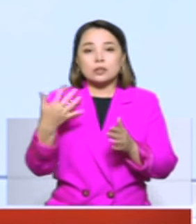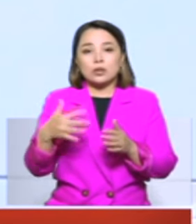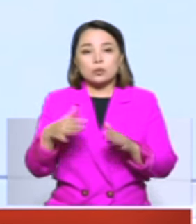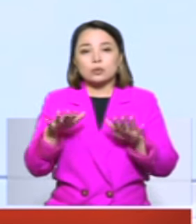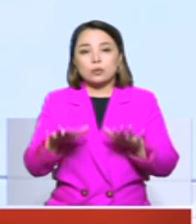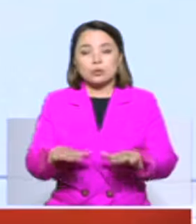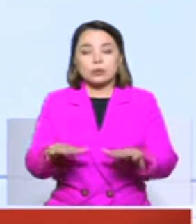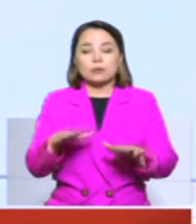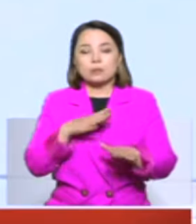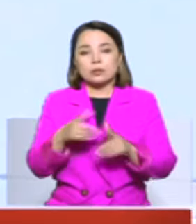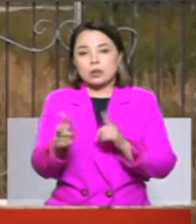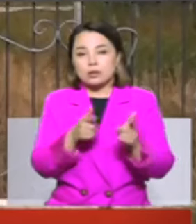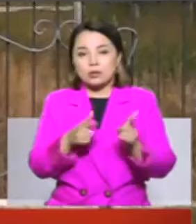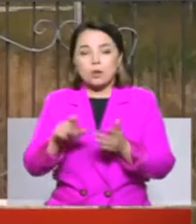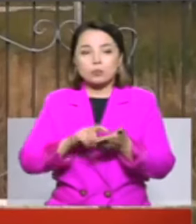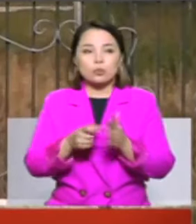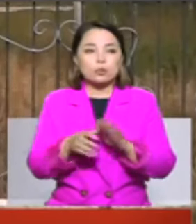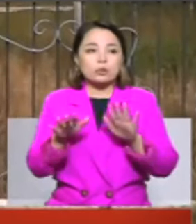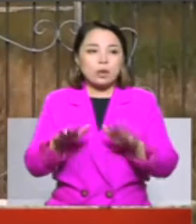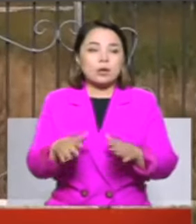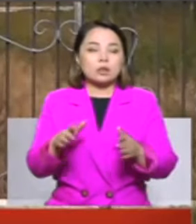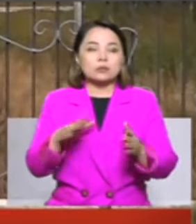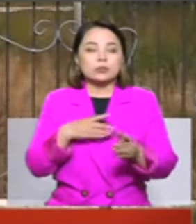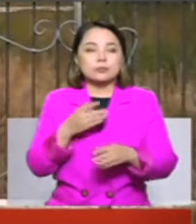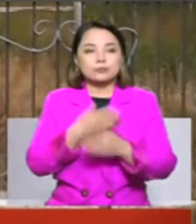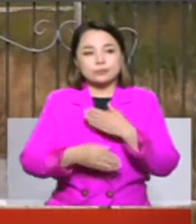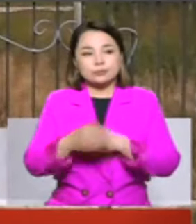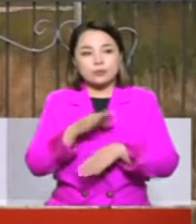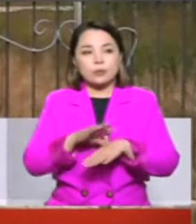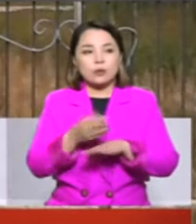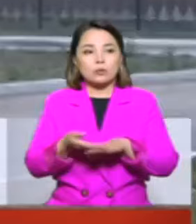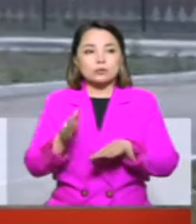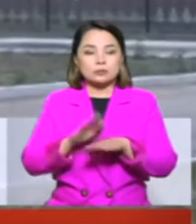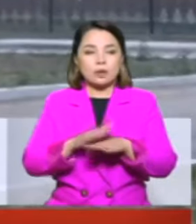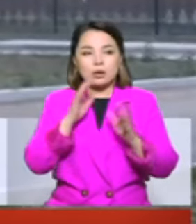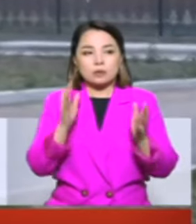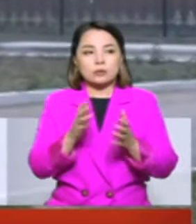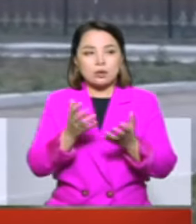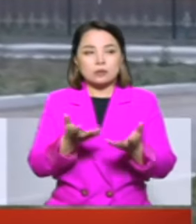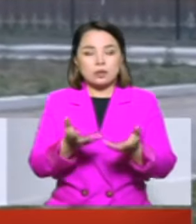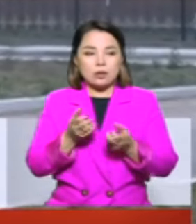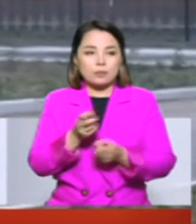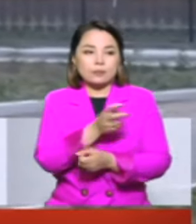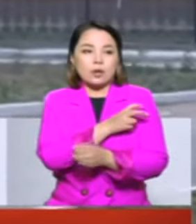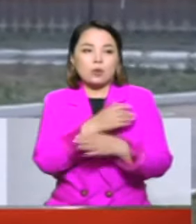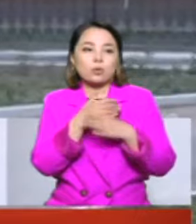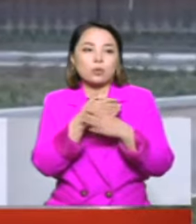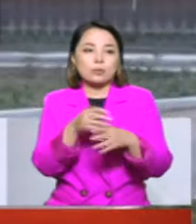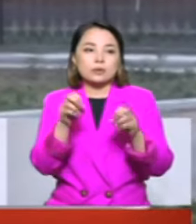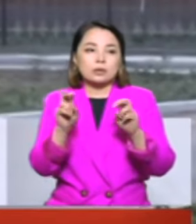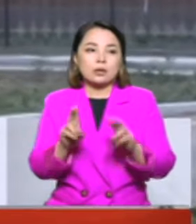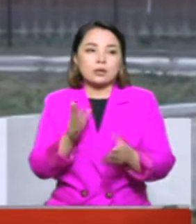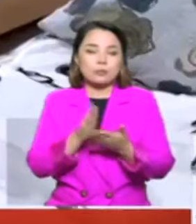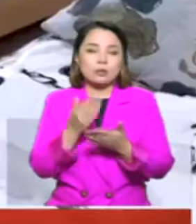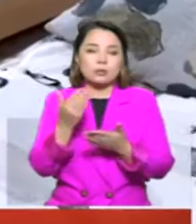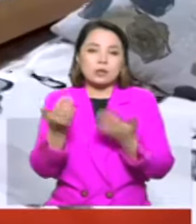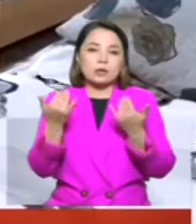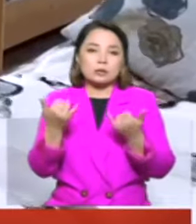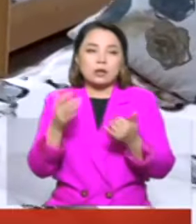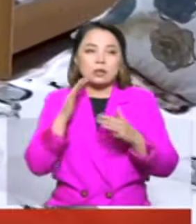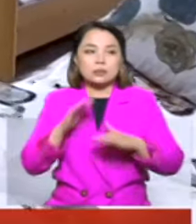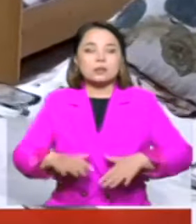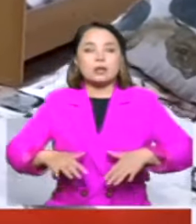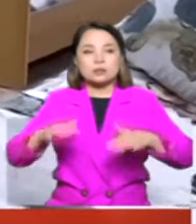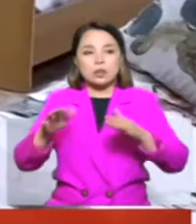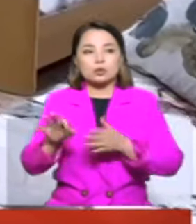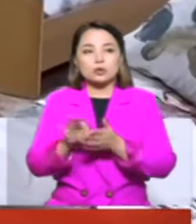төсек орын дайын тұр. Бұл пункт негізінен төсек тартып жатқан ауыр науқастарды күтімге алып, дәрігерлік көмек көрсетуге арналған. Бұдан бөлек тасқын